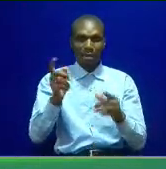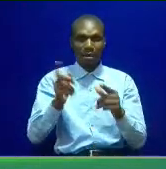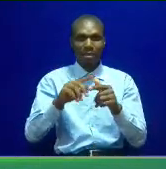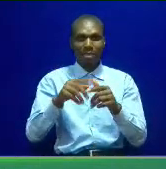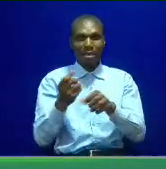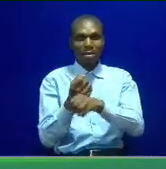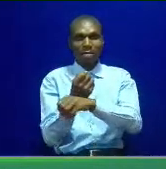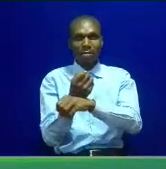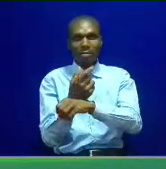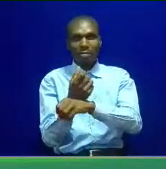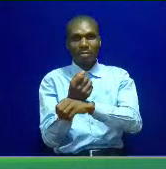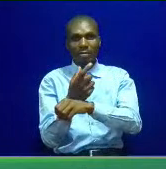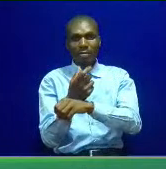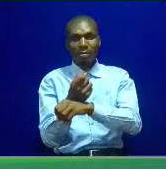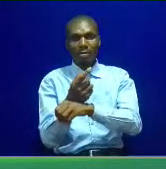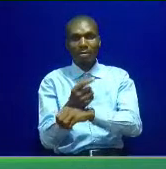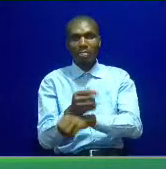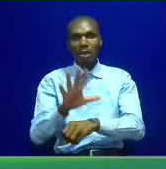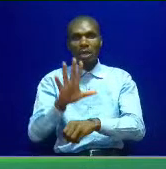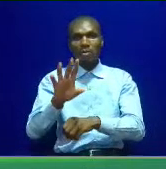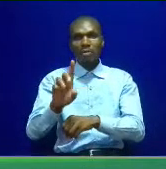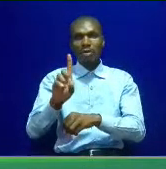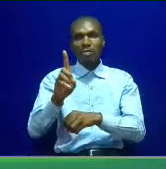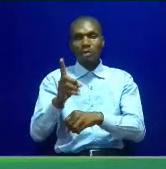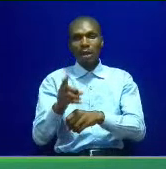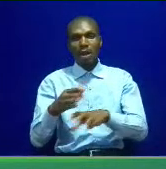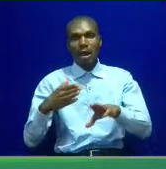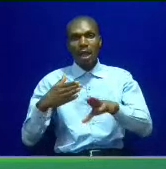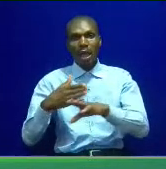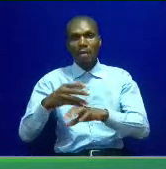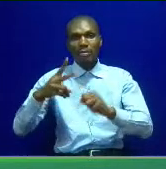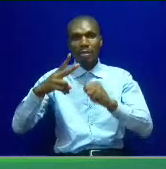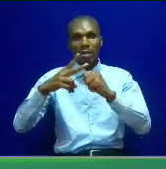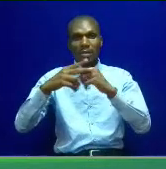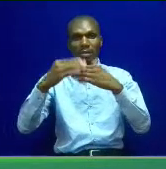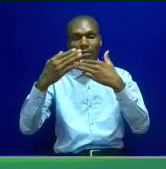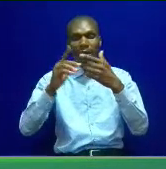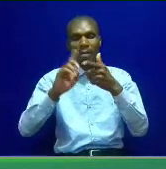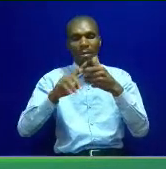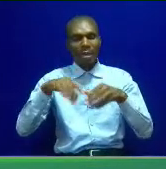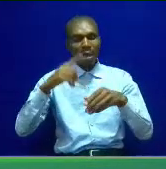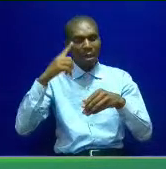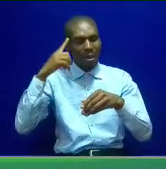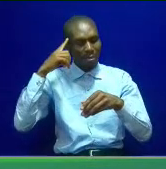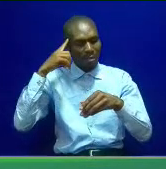cha butukire ne meronge 5 neyemo maiga yensemo yabono butuko korenginga kwego kire na gusangana